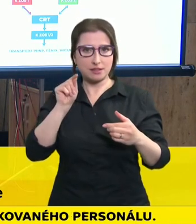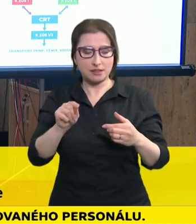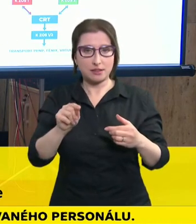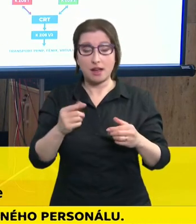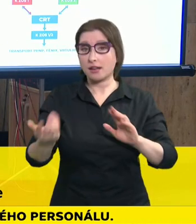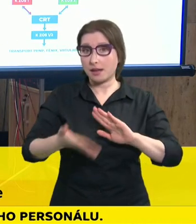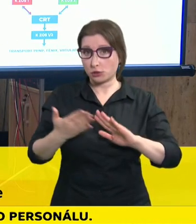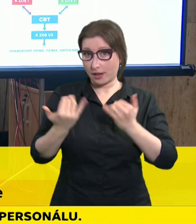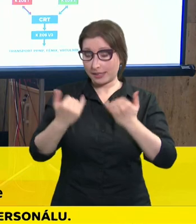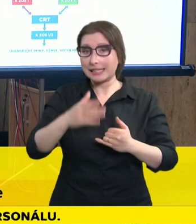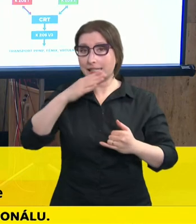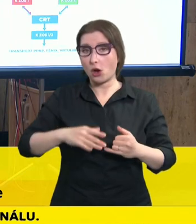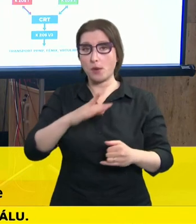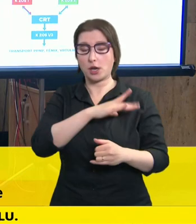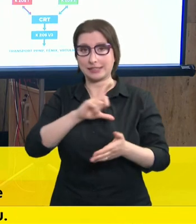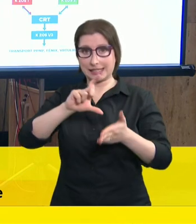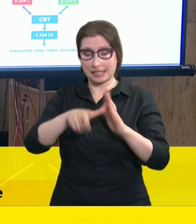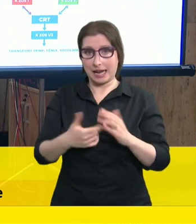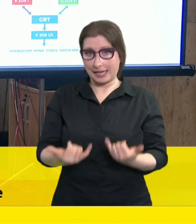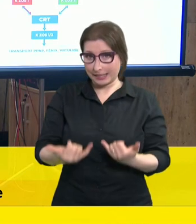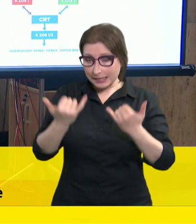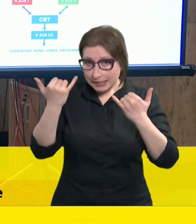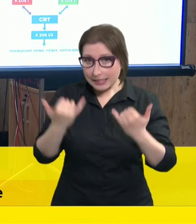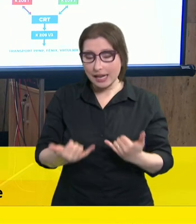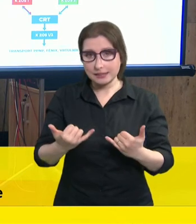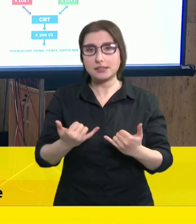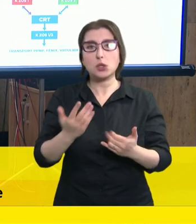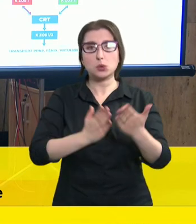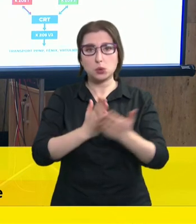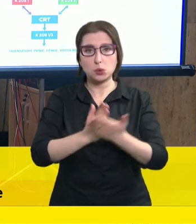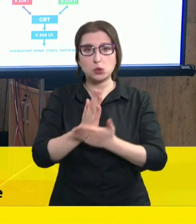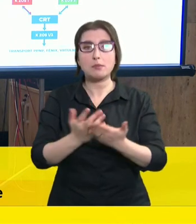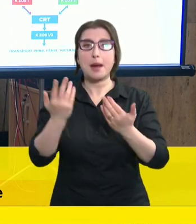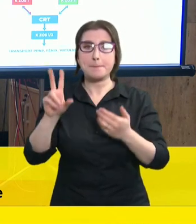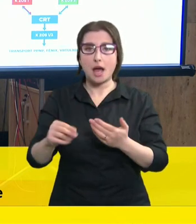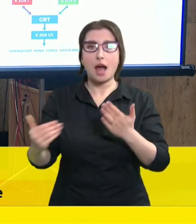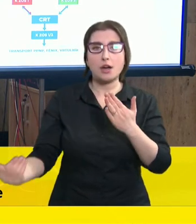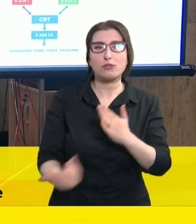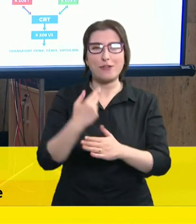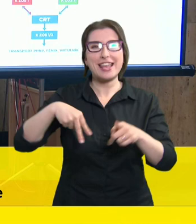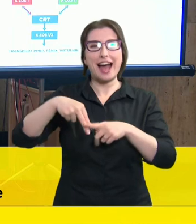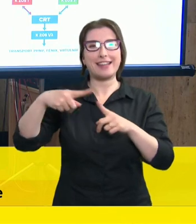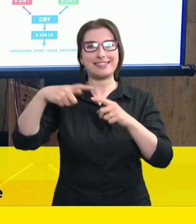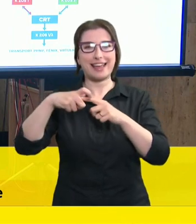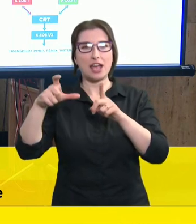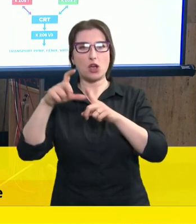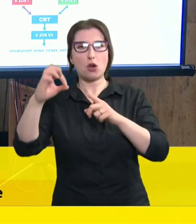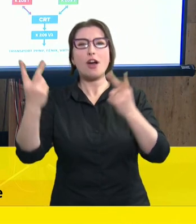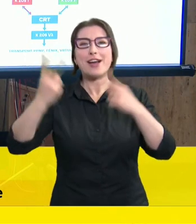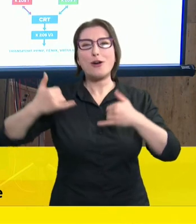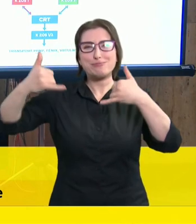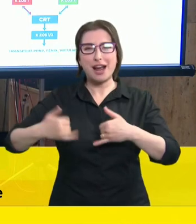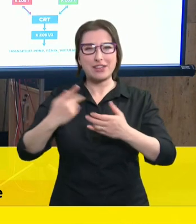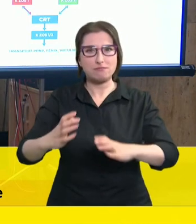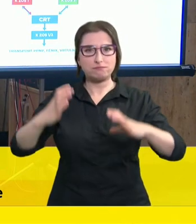kraj, zdravotnická záchranná služba Jihomoravského kraje, má nové ATEGO, stejně jako máme my v Praze, takže je tady